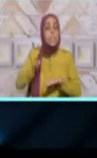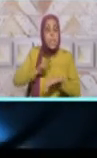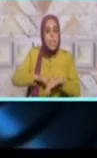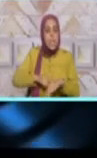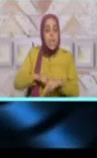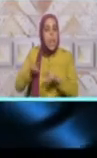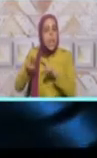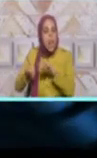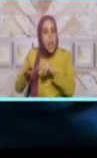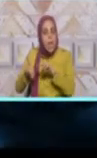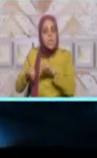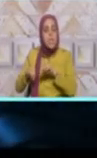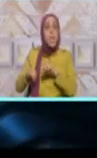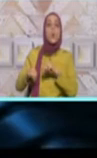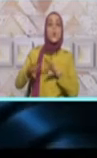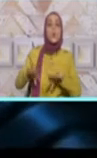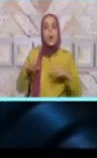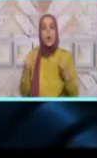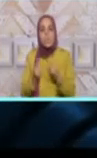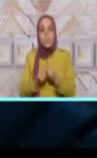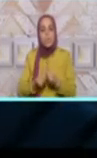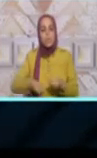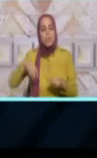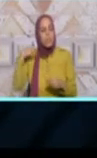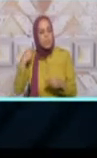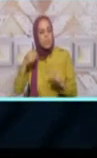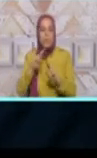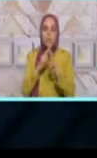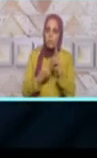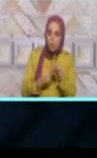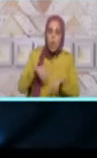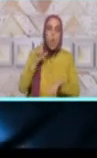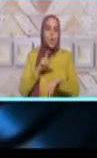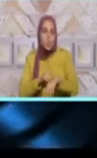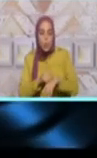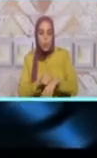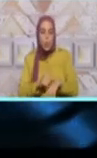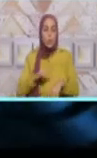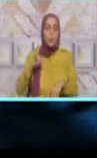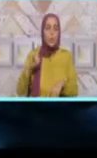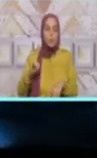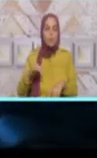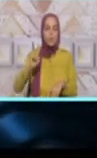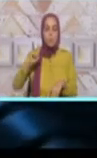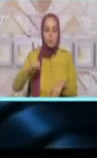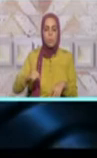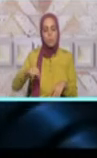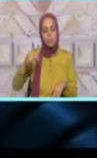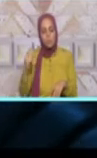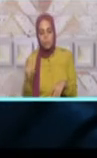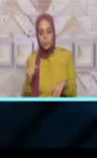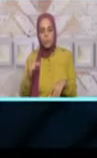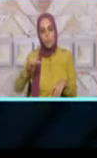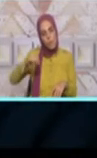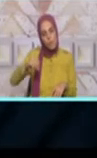بالسلع الاستراتيجية، خاصة وأن رئيس مجلس الوزراء الدكتور مصطفى مدبولي عقب الاجتماع عقد اجتماع أيضا